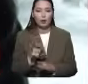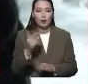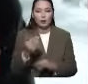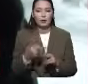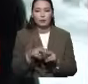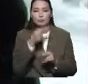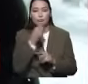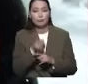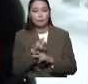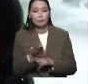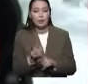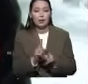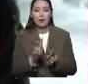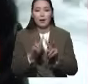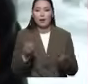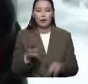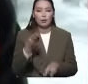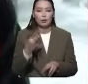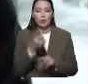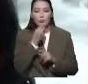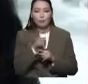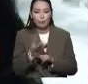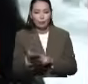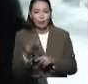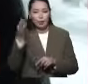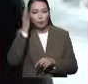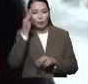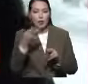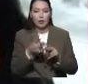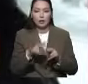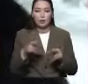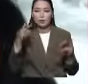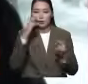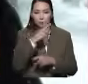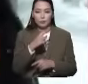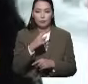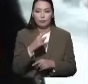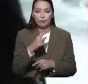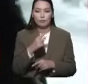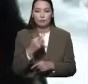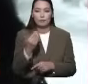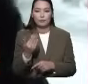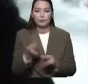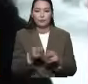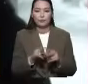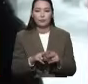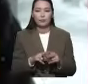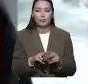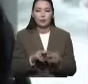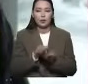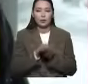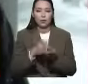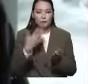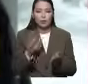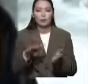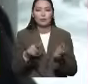дастархан жасап, тойдың дастархан жасап шығарып салу деген, және оның бір ғана жаназа болса мақұл ғой. Екі күннен кейін жаңағы жетісі деп